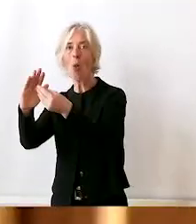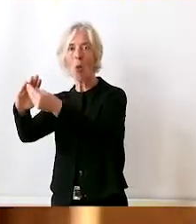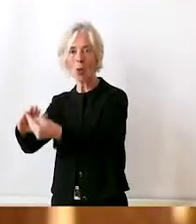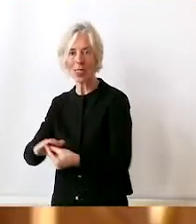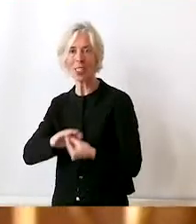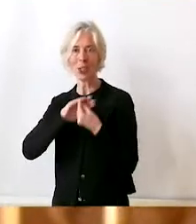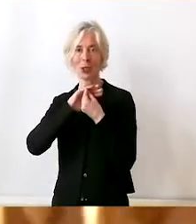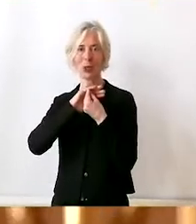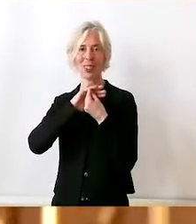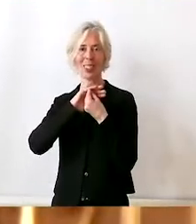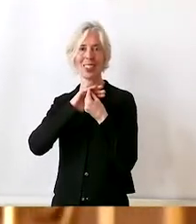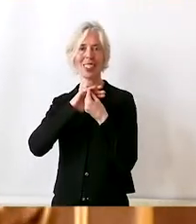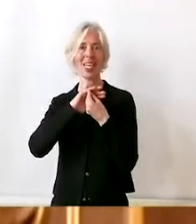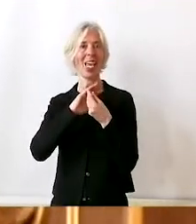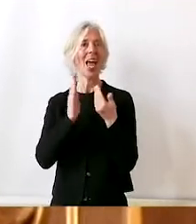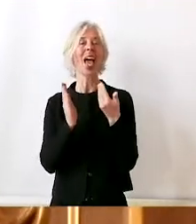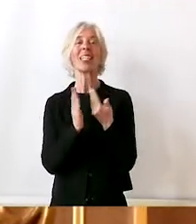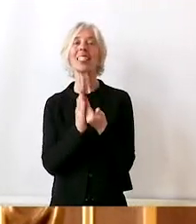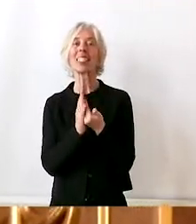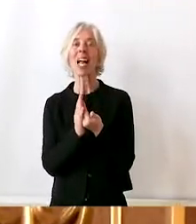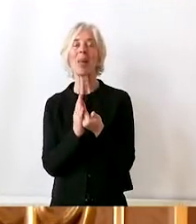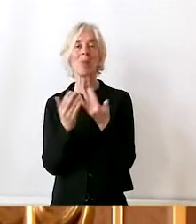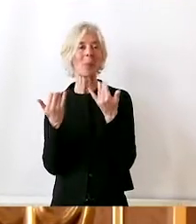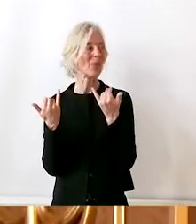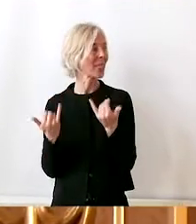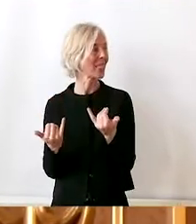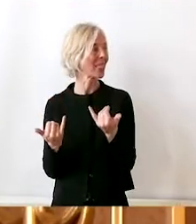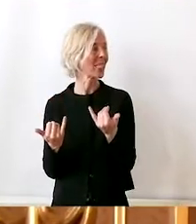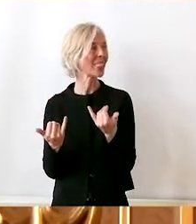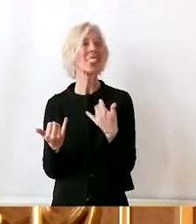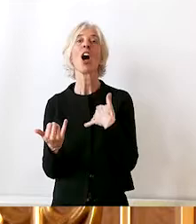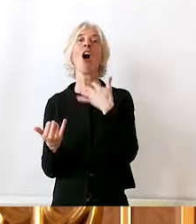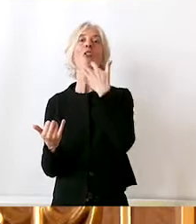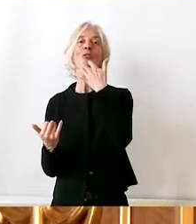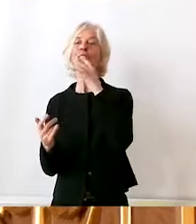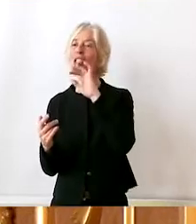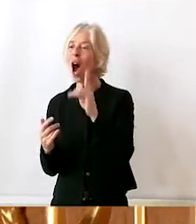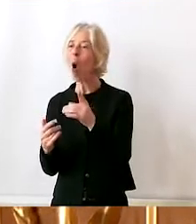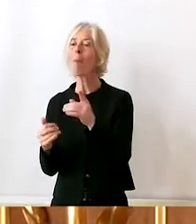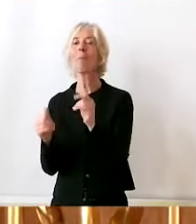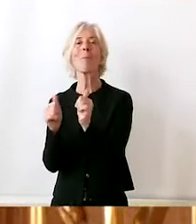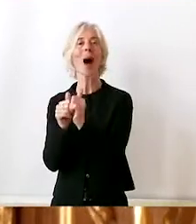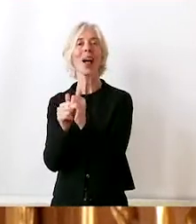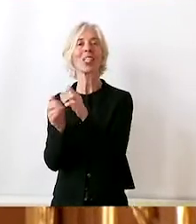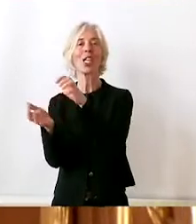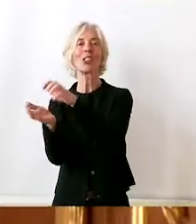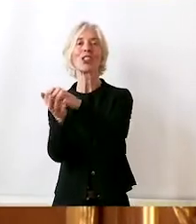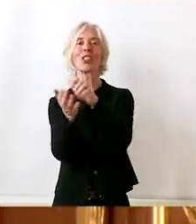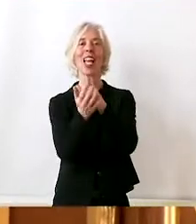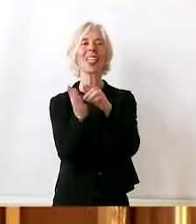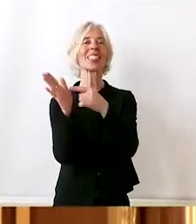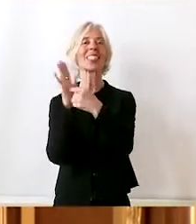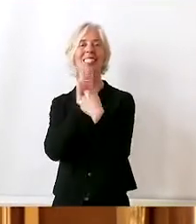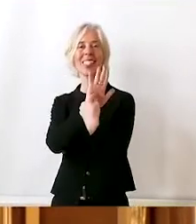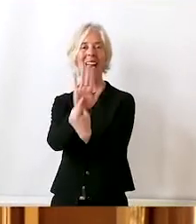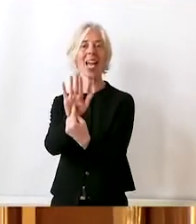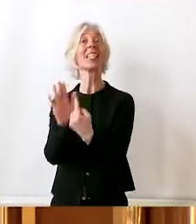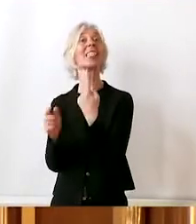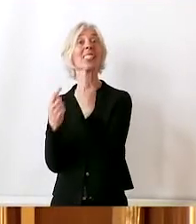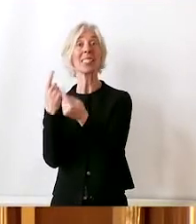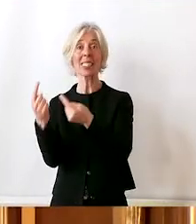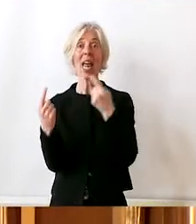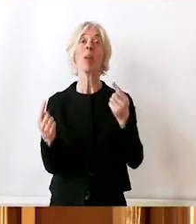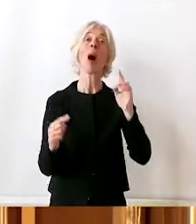auch ein paar Statements unserer Partnerstädte, Glückwunschstatements der Partnerstädte nebenher, weil wir ja doch eine Weile brauchen werden, zur